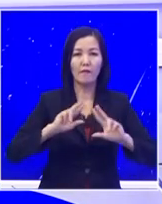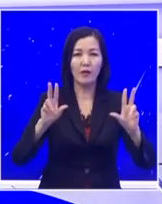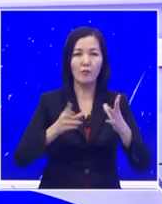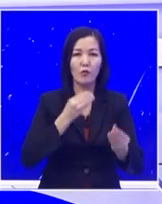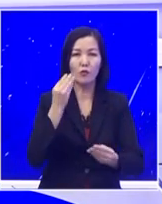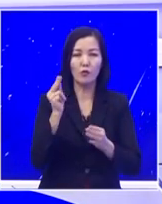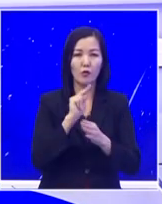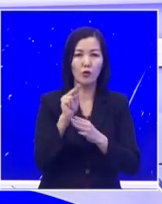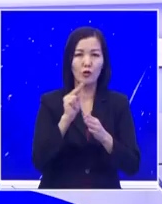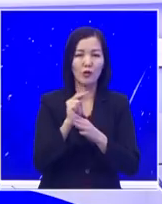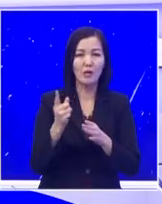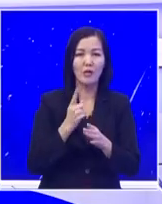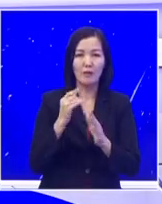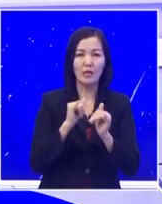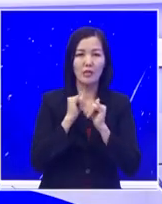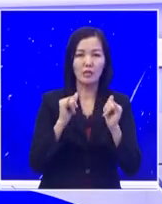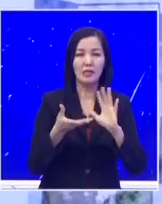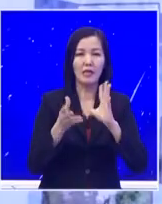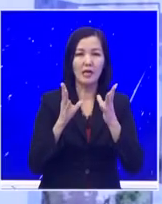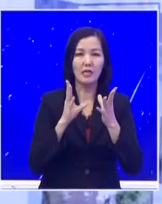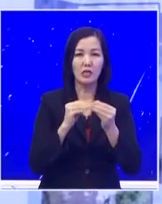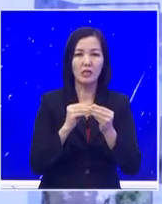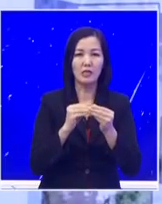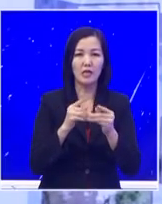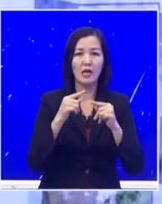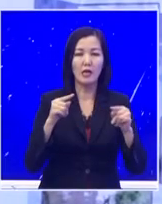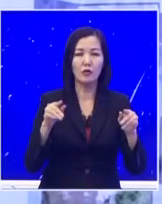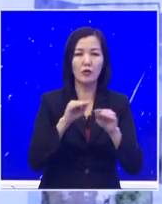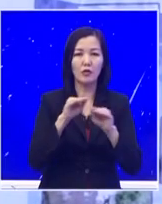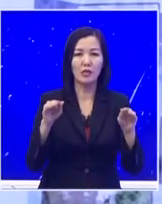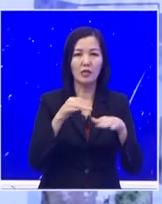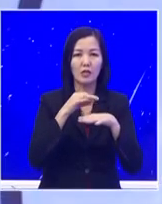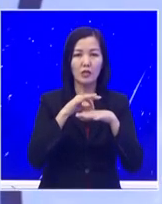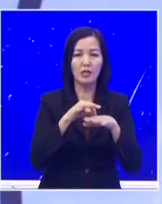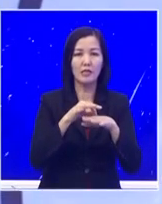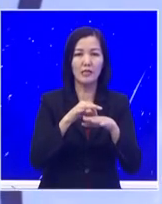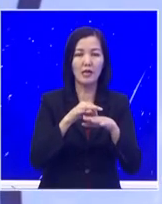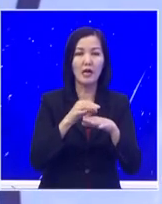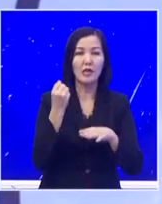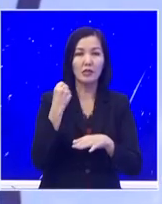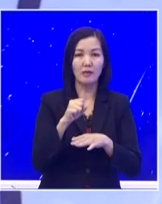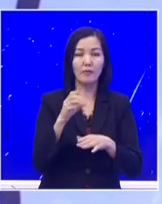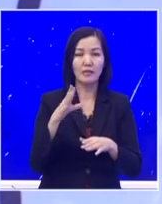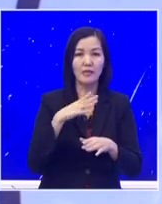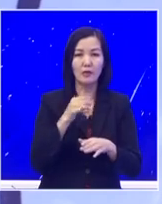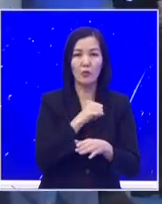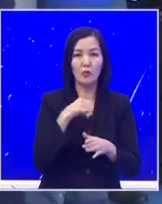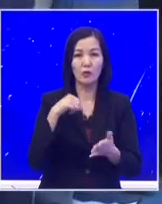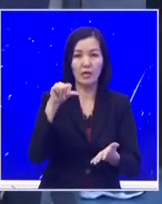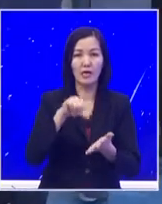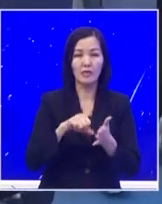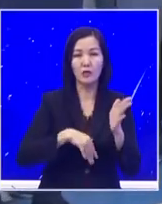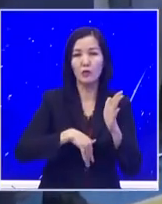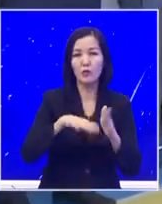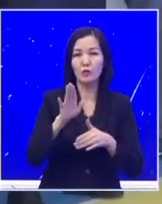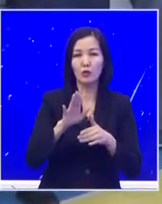ойынына баулып шеберлігін шыңдады. Нәтижесінде шәкірттері түрлі деңгейде өткен жарыстарда жүлдегер атанды. Өзі де қатысты. Үздік